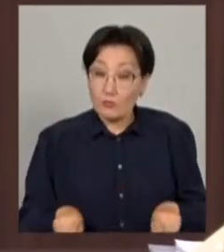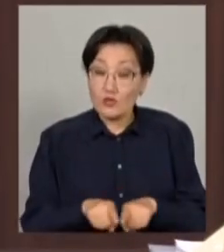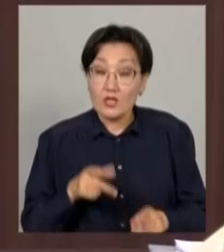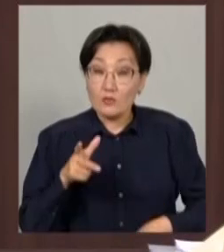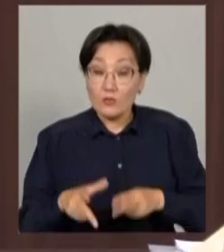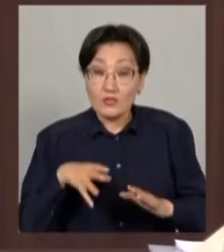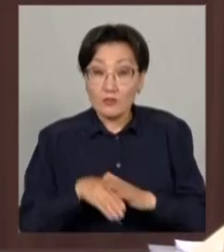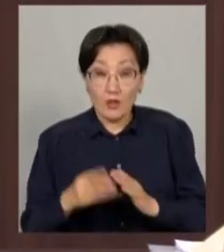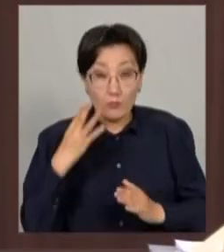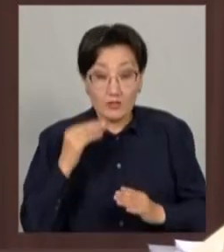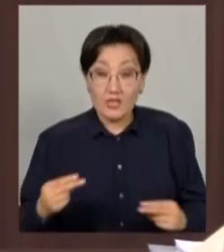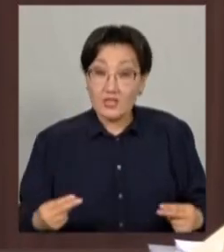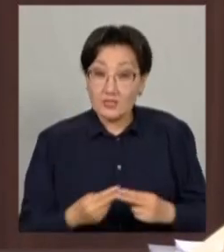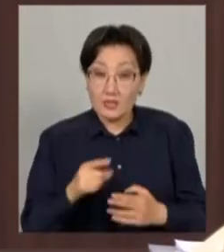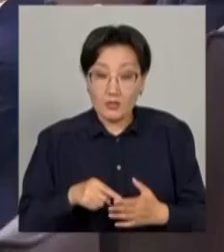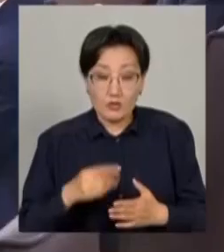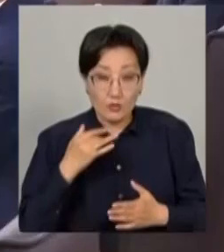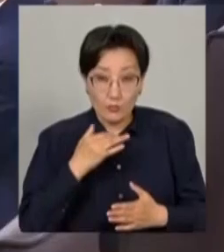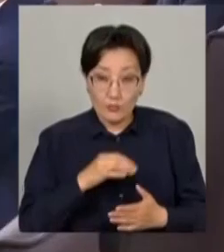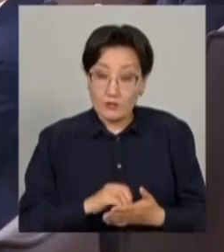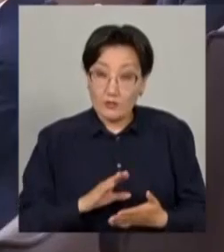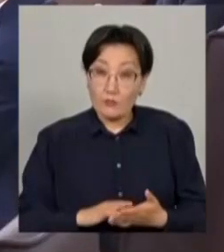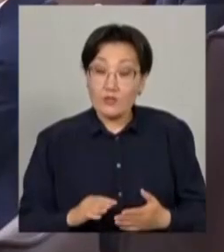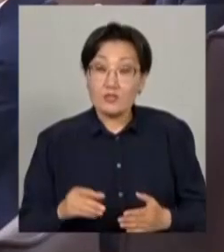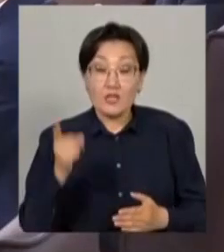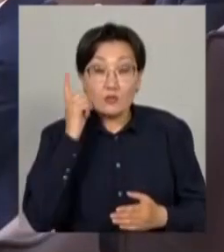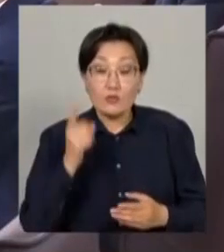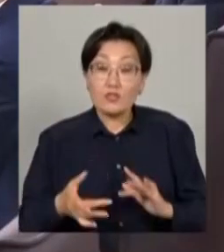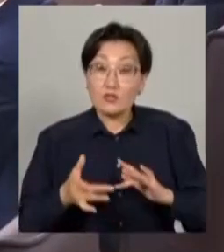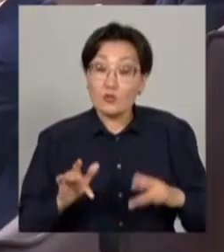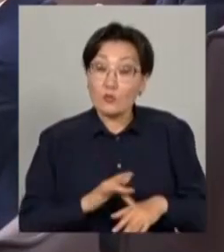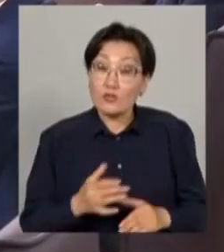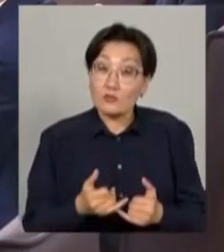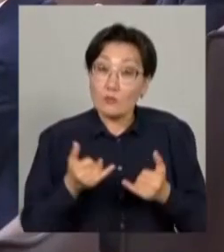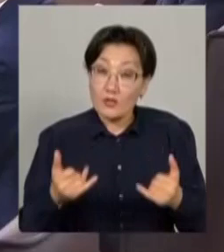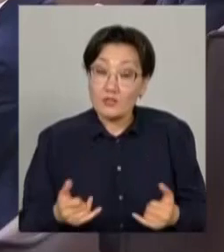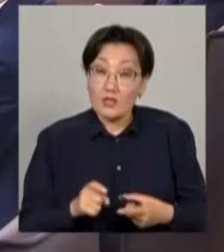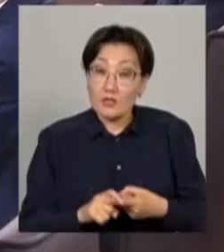шағымдар әсіресе Алматы мен Астанада көп. Мобильді интернетке қызмет көрсету